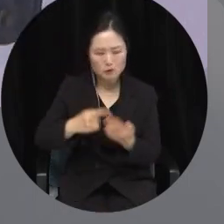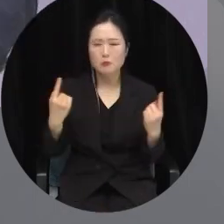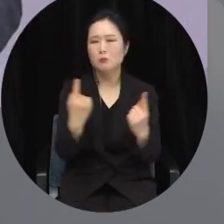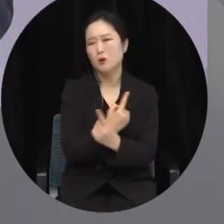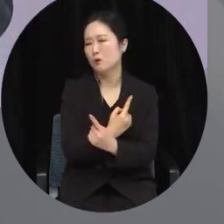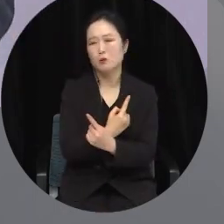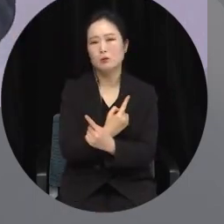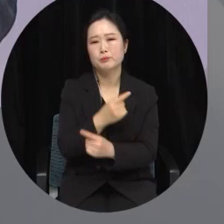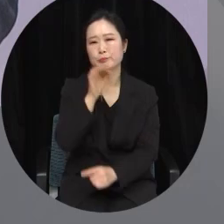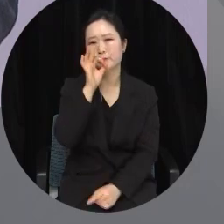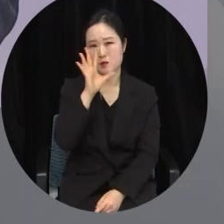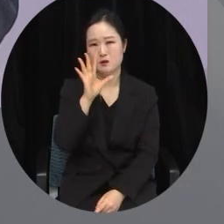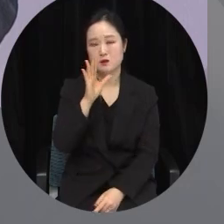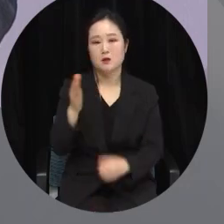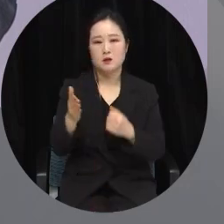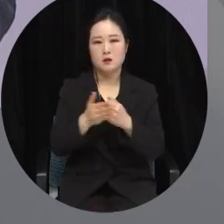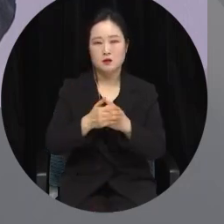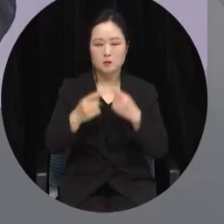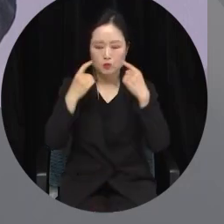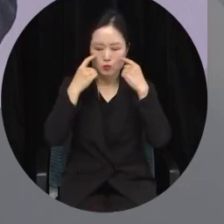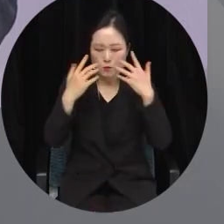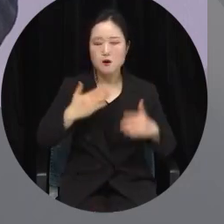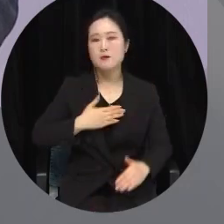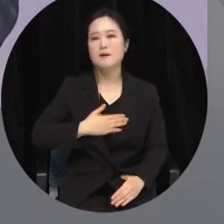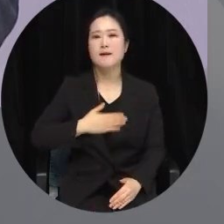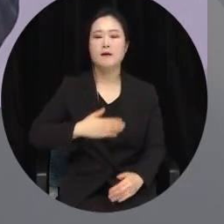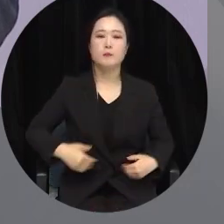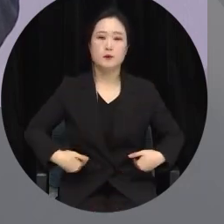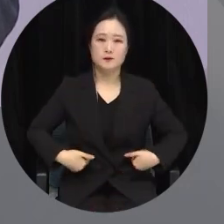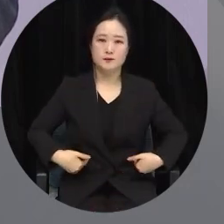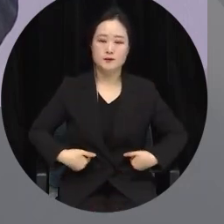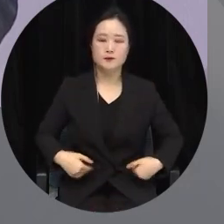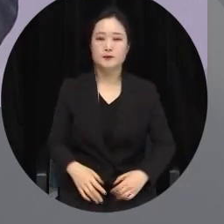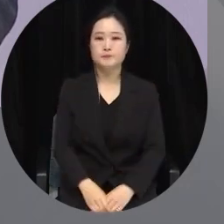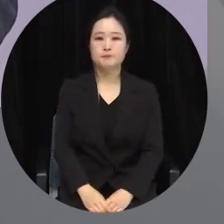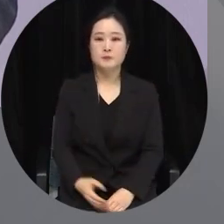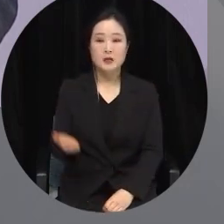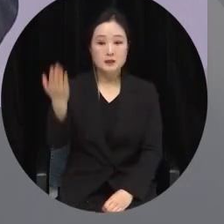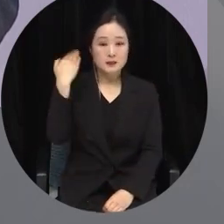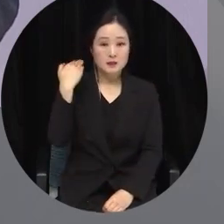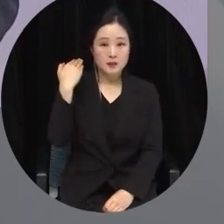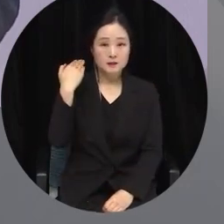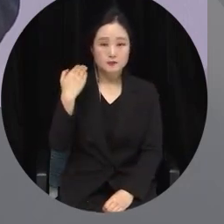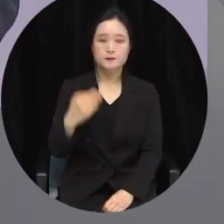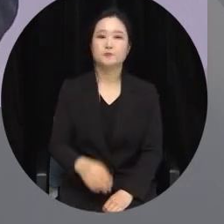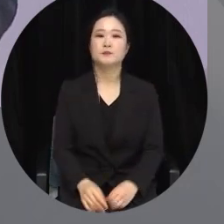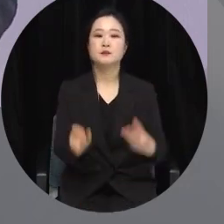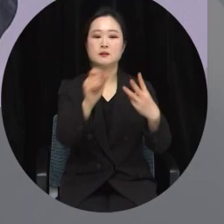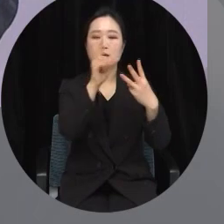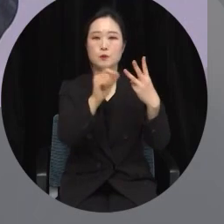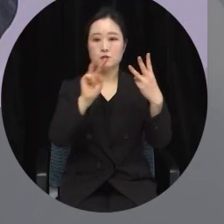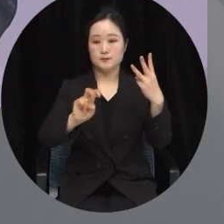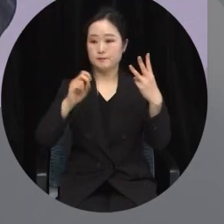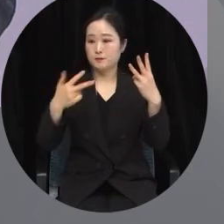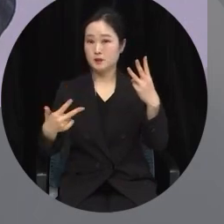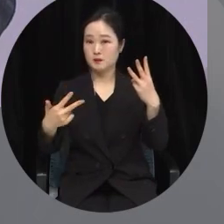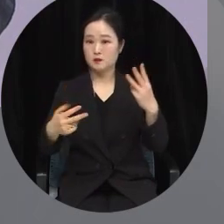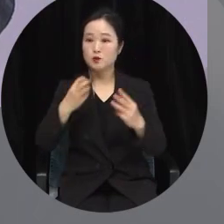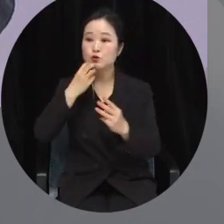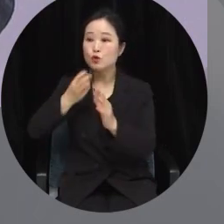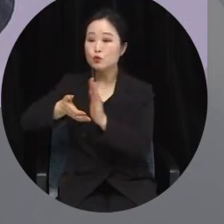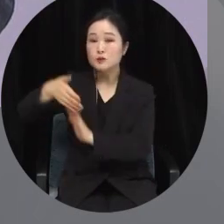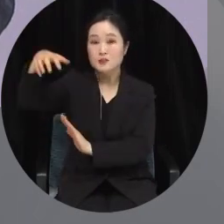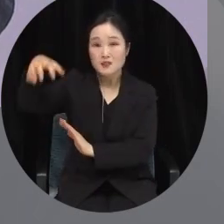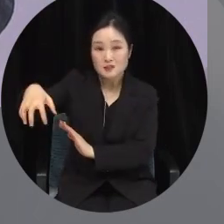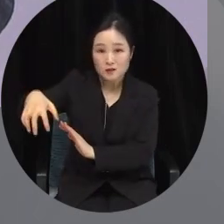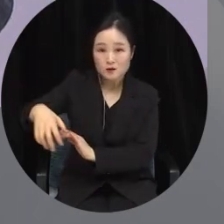대해서는 좀 정확하게 숙지할 필요가 있다는 말씀을 드리겠고요. 지난 27일, 3월 27일 서울시에서 또